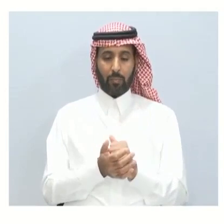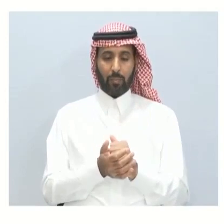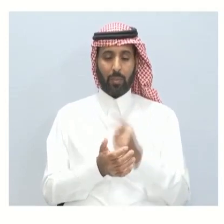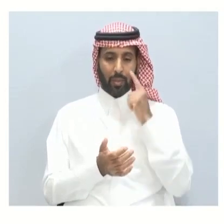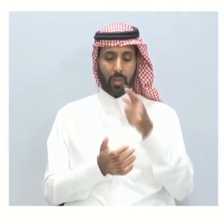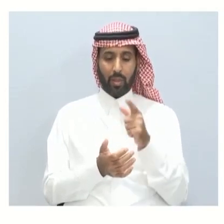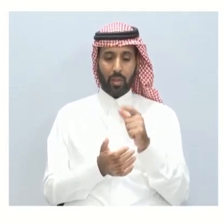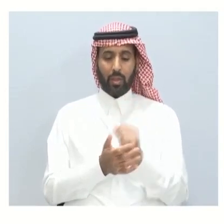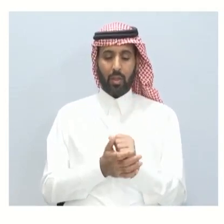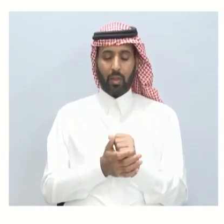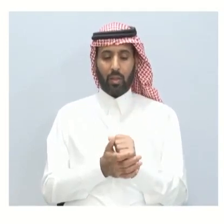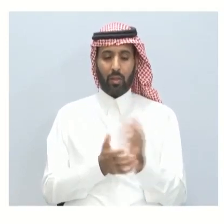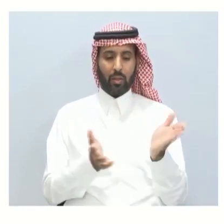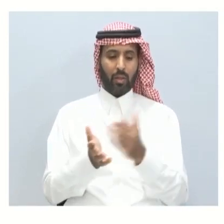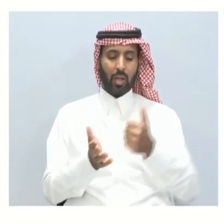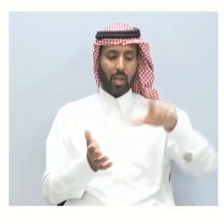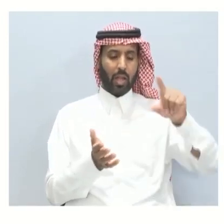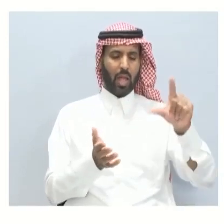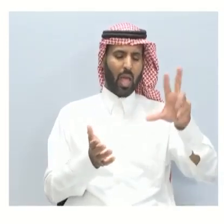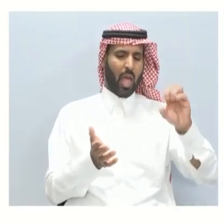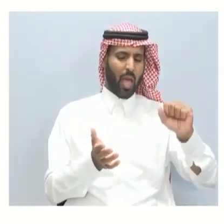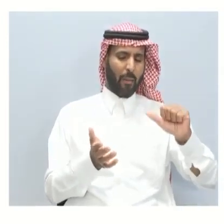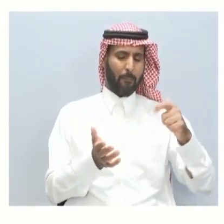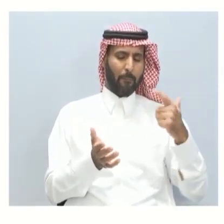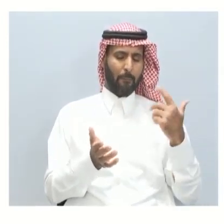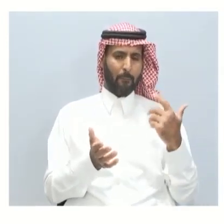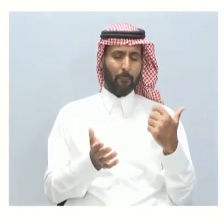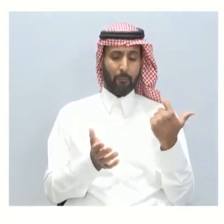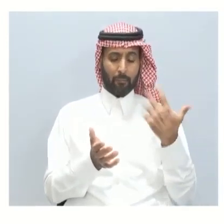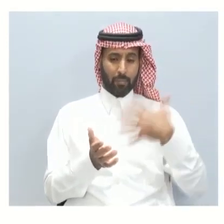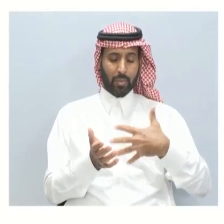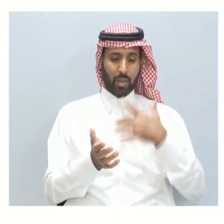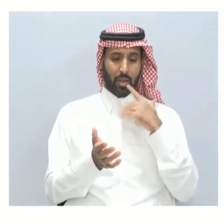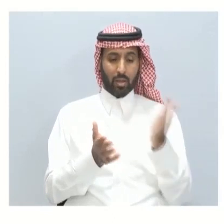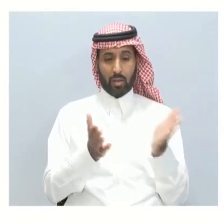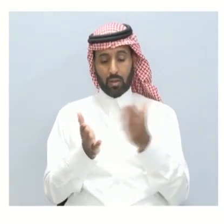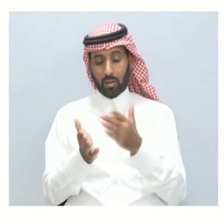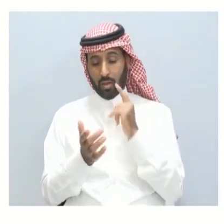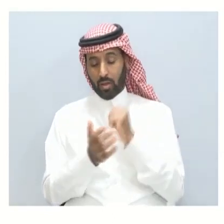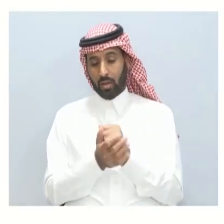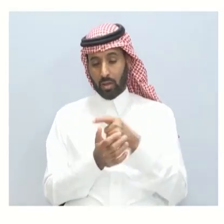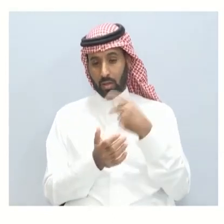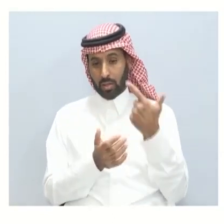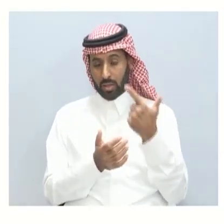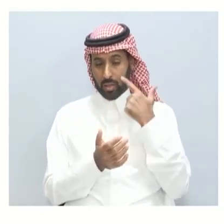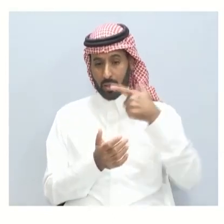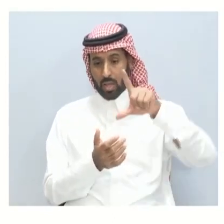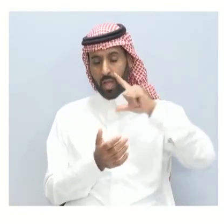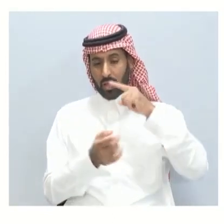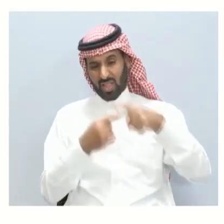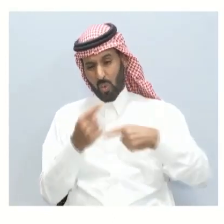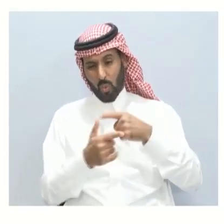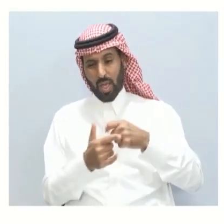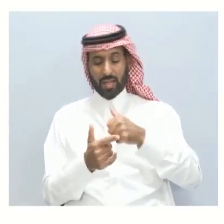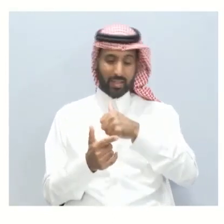لاحظ انه الزين يوجد في المجموعه الخامسه في الدوره الخامسه عفوا يقع في الدوره السادسه اذا